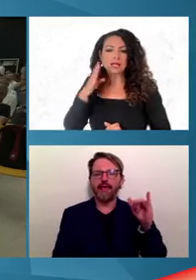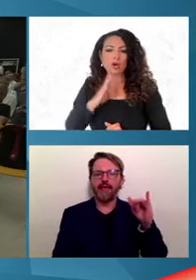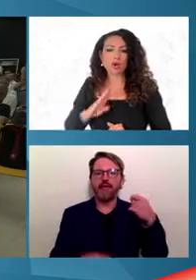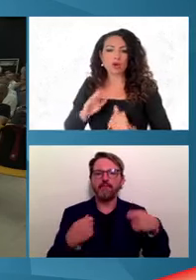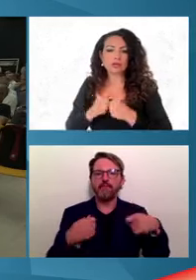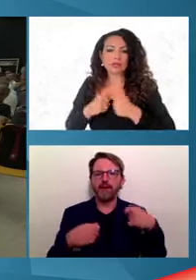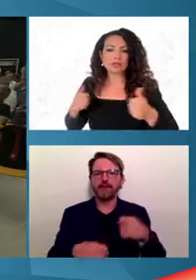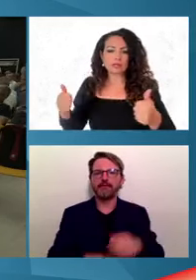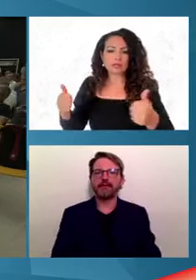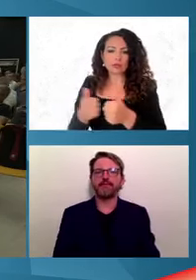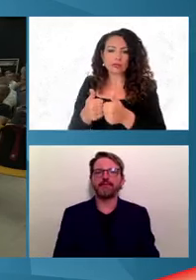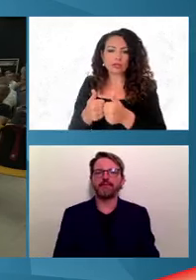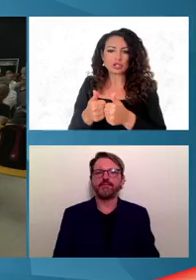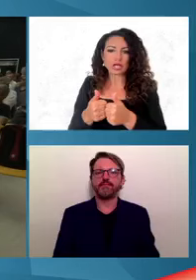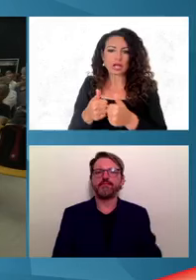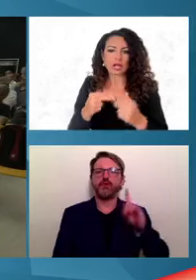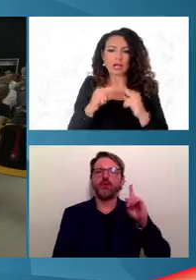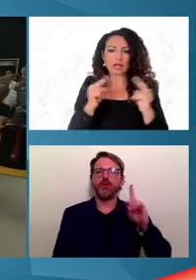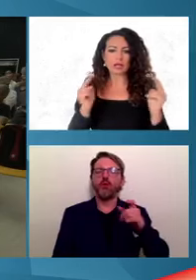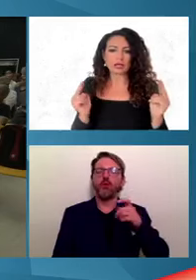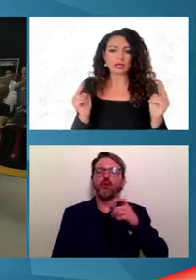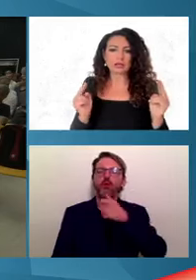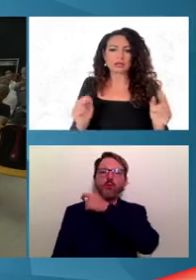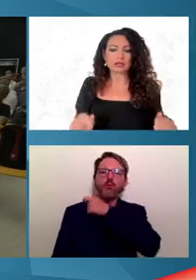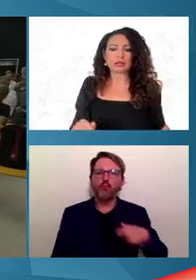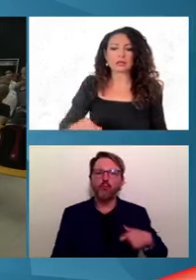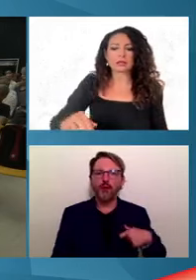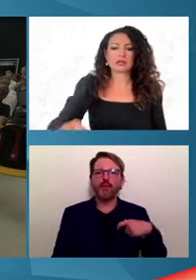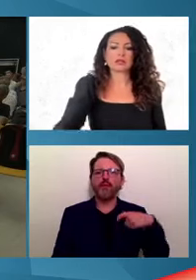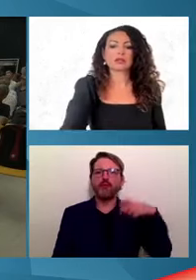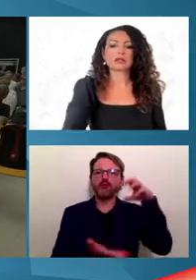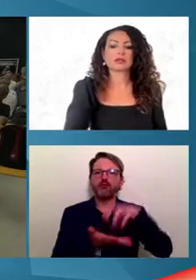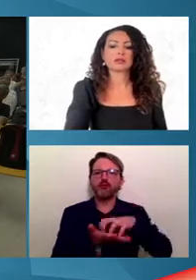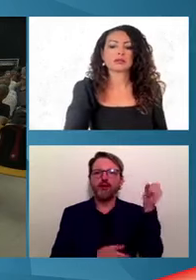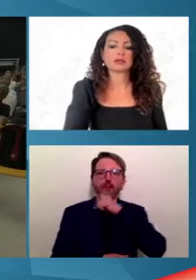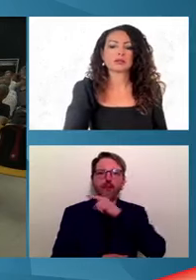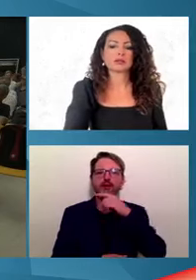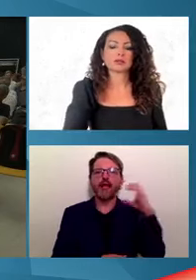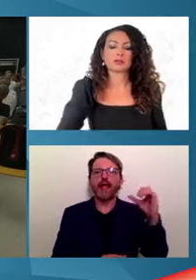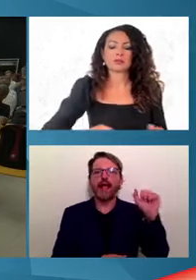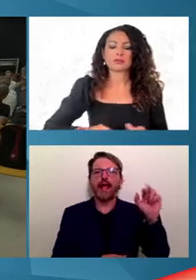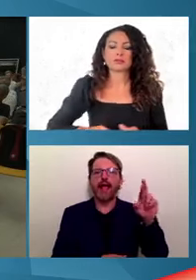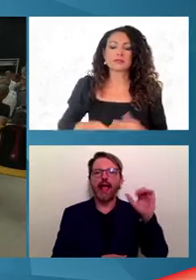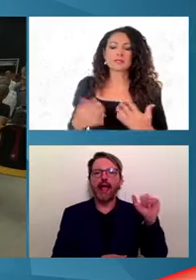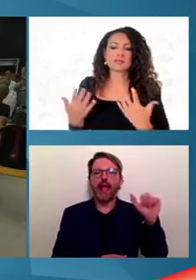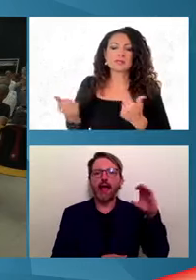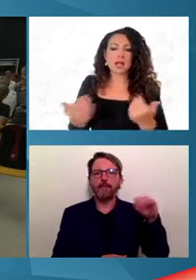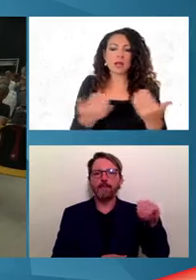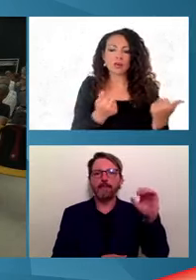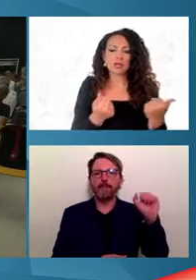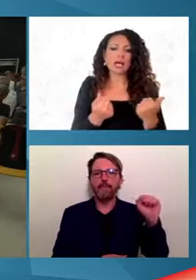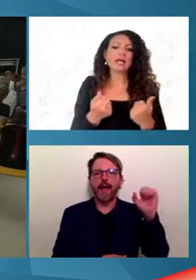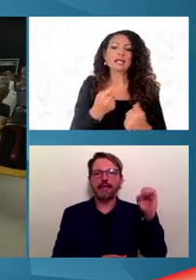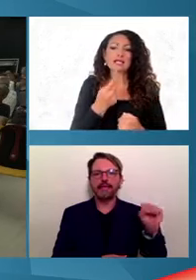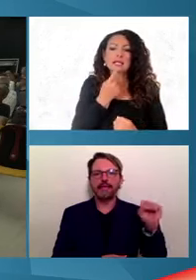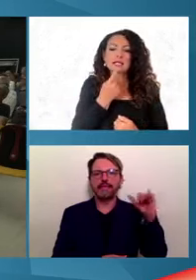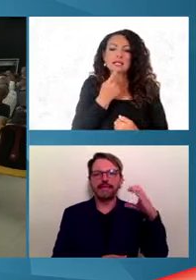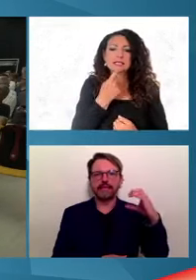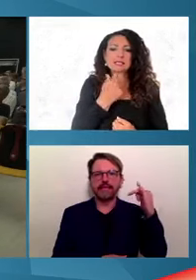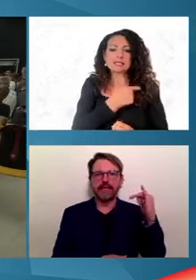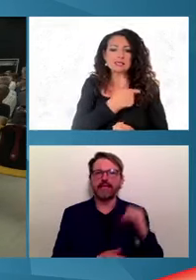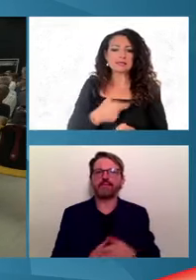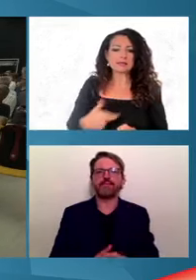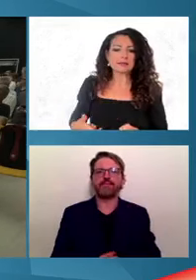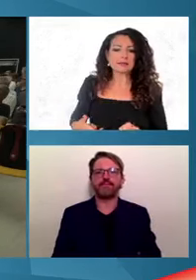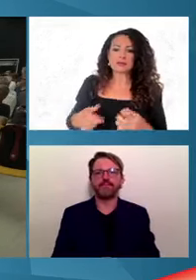di Bolzano Renzo Caramaschi. Ein herzliches Willkommen geht an die Bürgermeisterinnen und Bürgermeister im Saal,